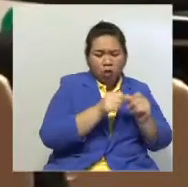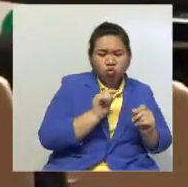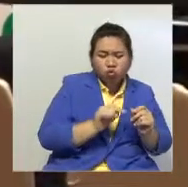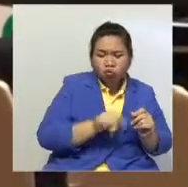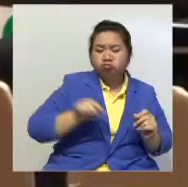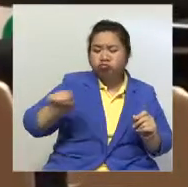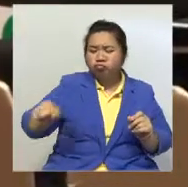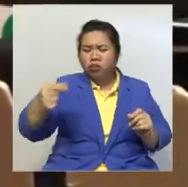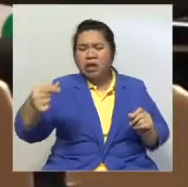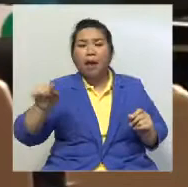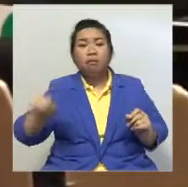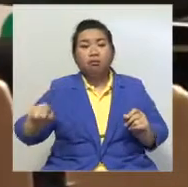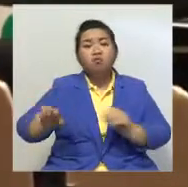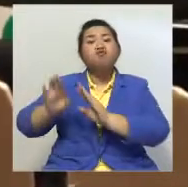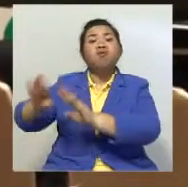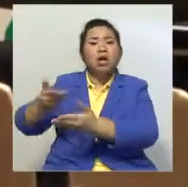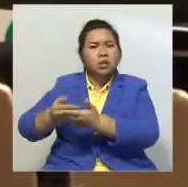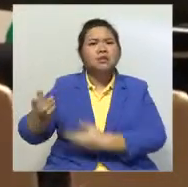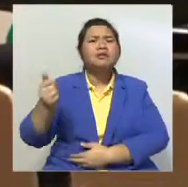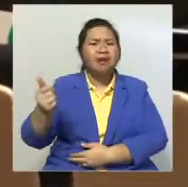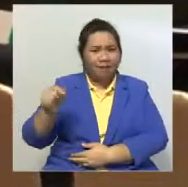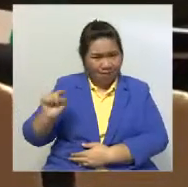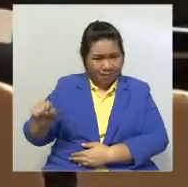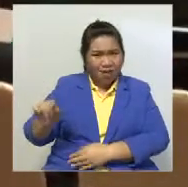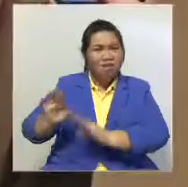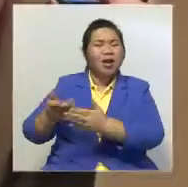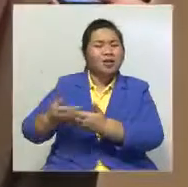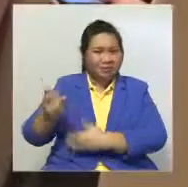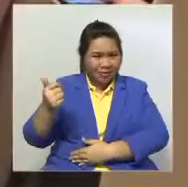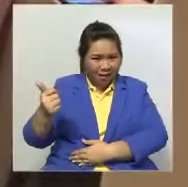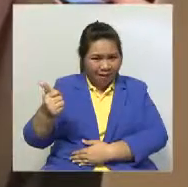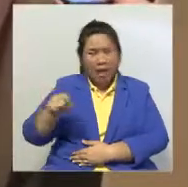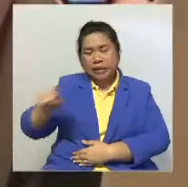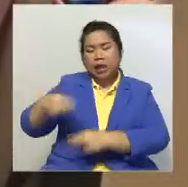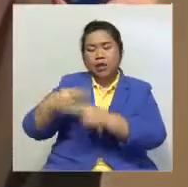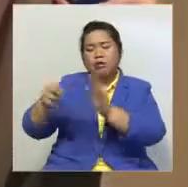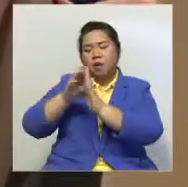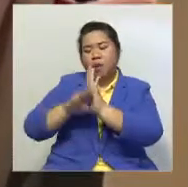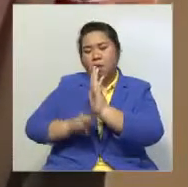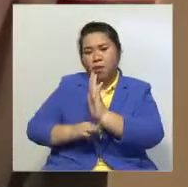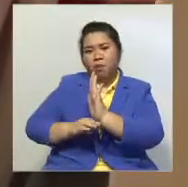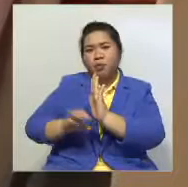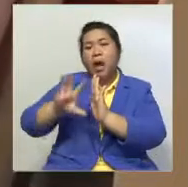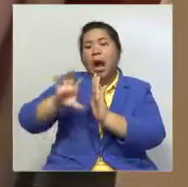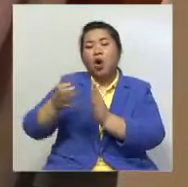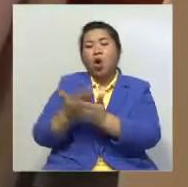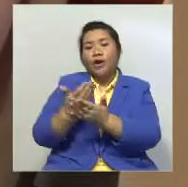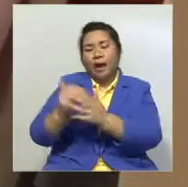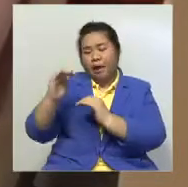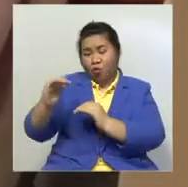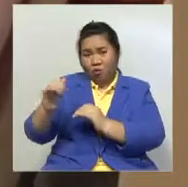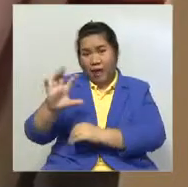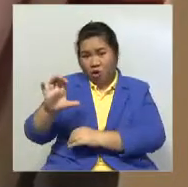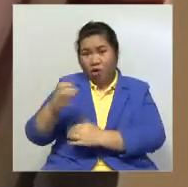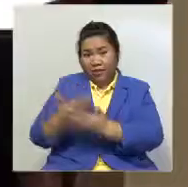ใกล้เคียงแต่ไม่อยากเดินทางเองอ่ะให้เขาซื้อมาให้ได้นะคะสั่งรายการได้สูงสุดถึง500บาทต่อครั้ง